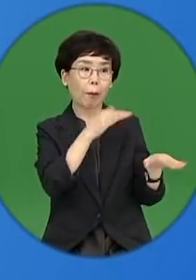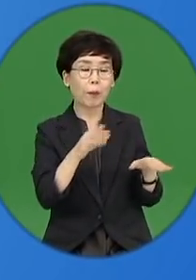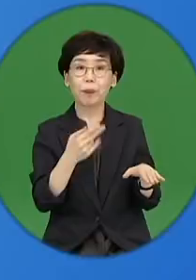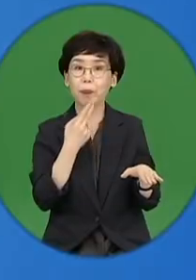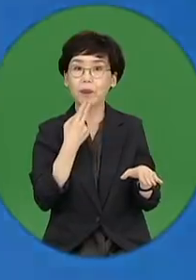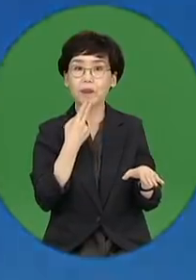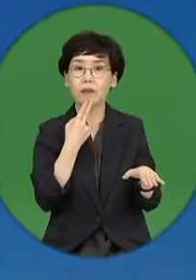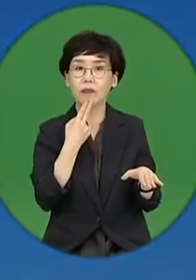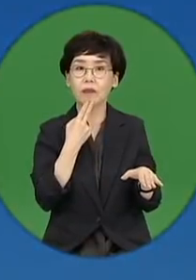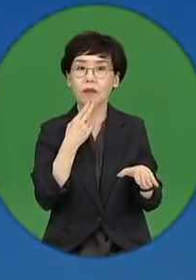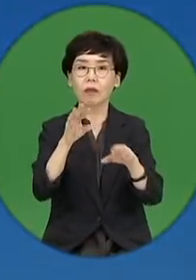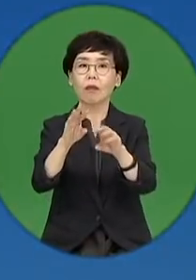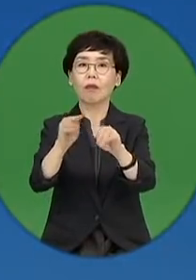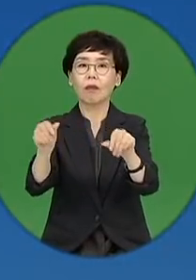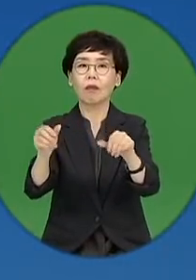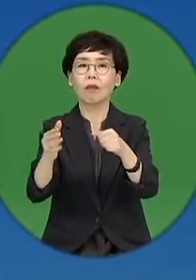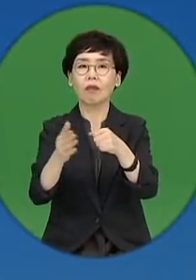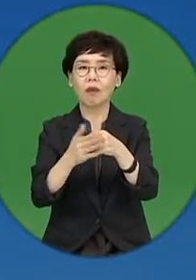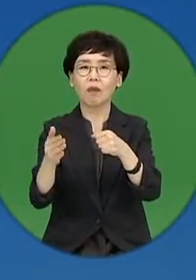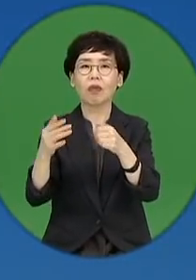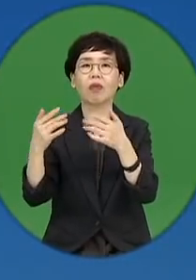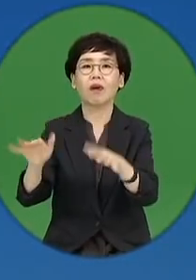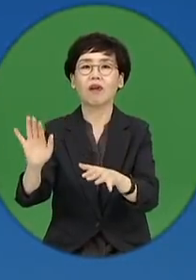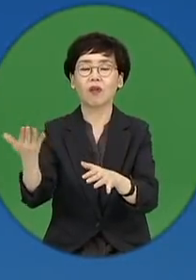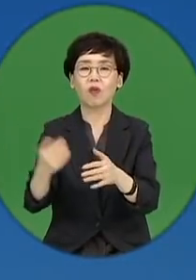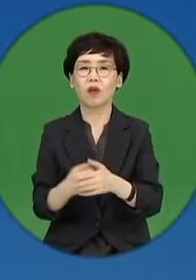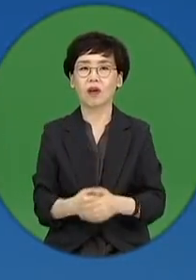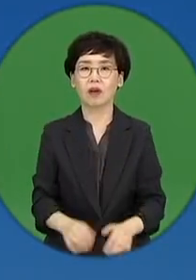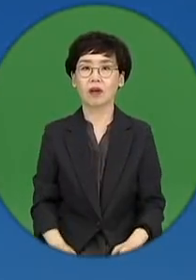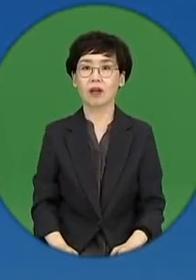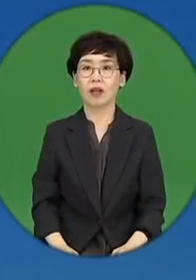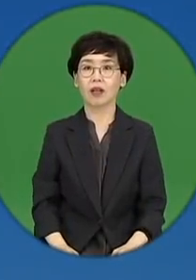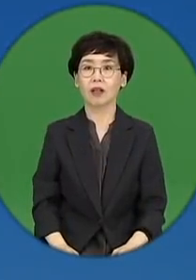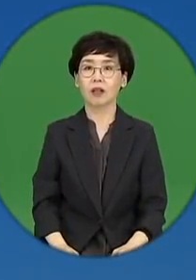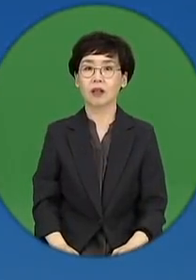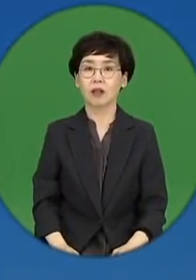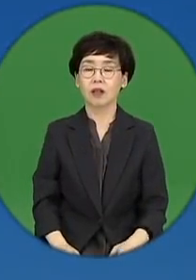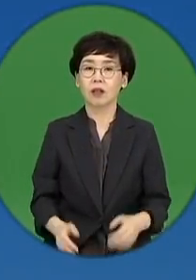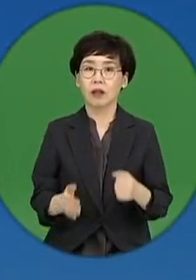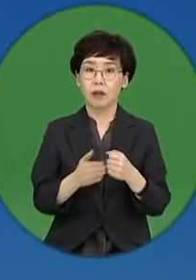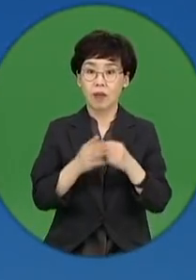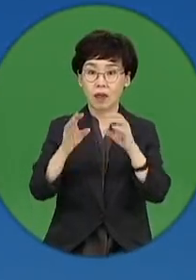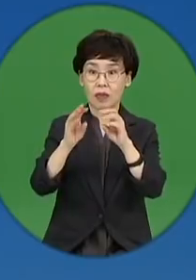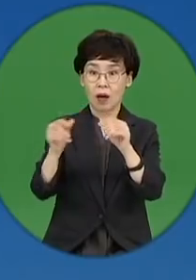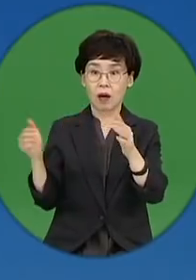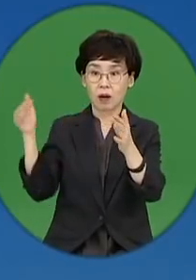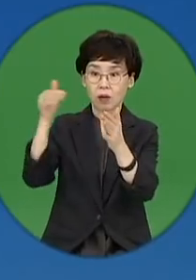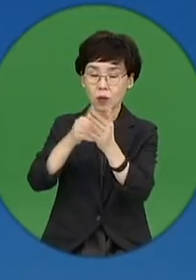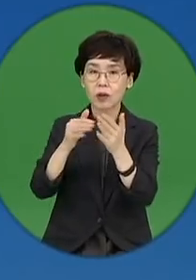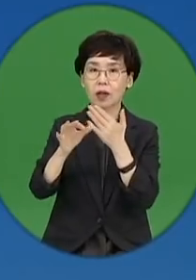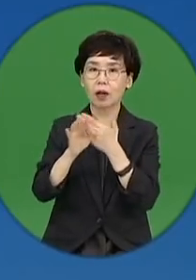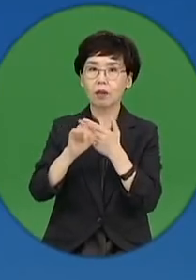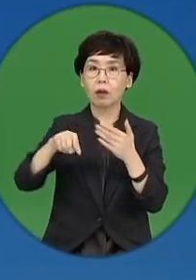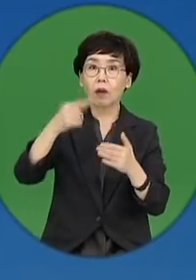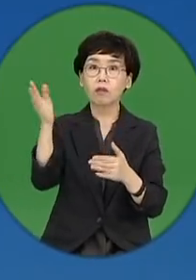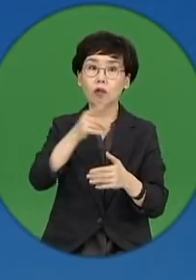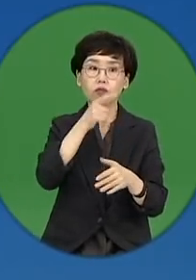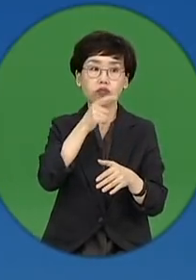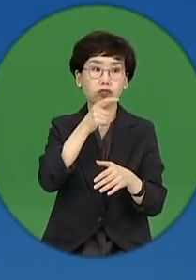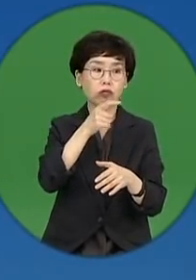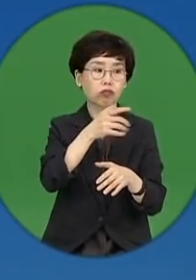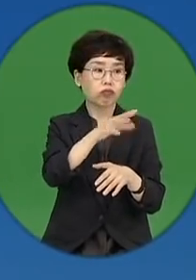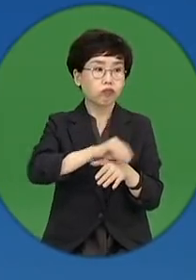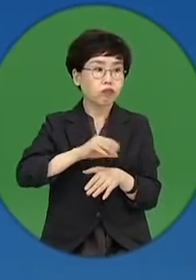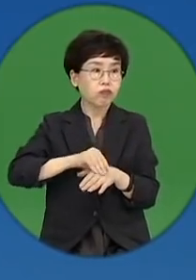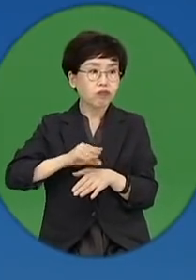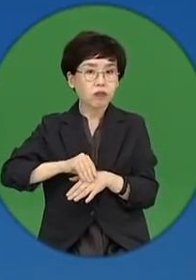앞바다를 지나면서 황해도로 들어가게 되는 거거든요. 그럼 일단 육상에 올라가면은 그다음에 물을 빨아들일 수 있는 물 공급이